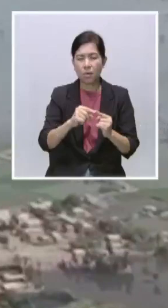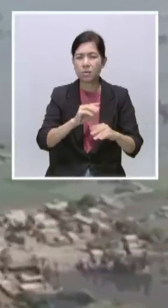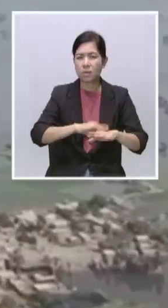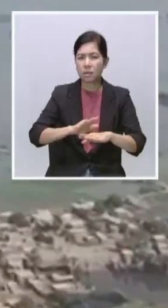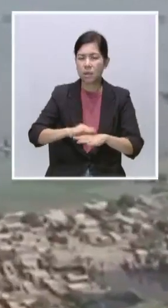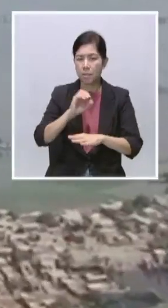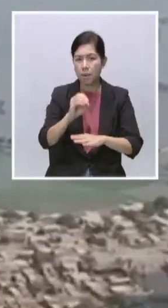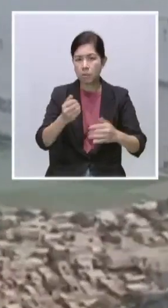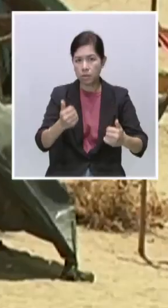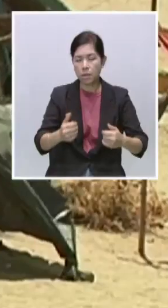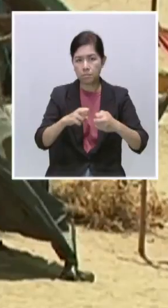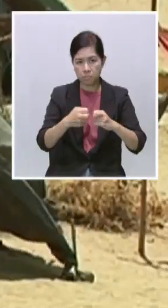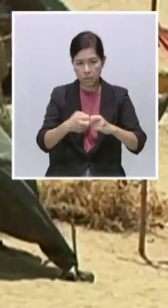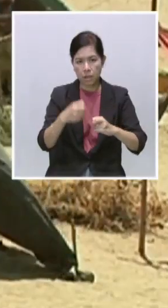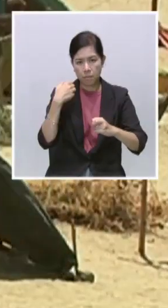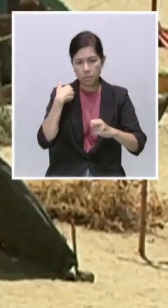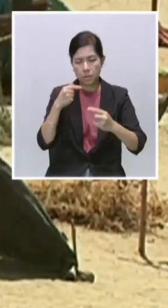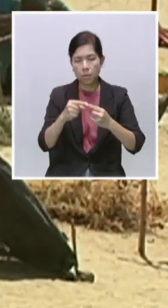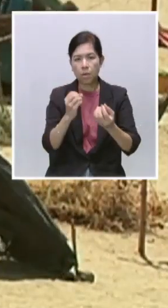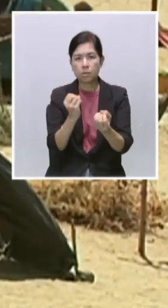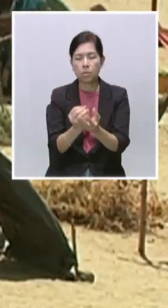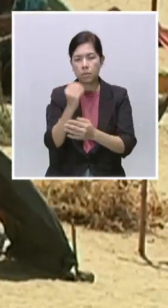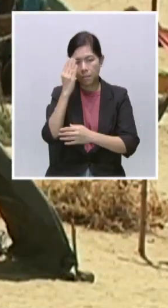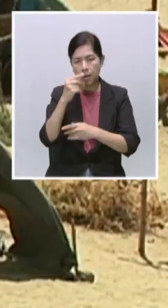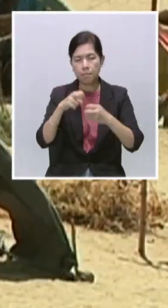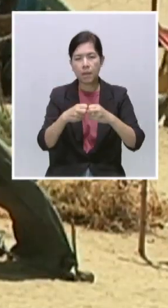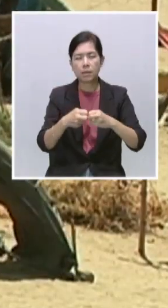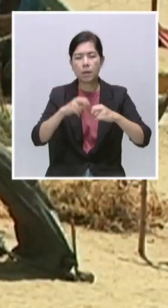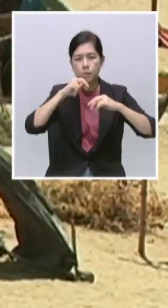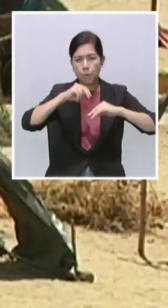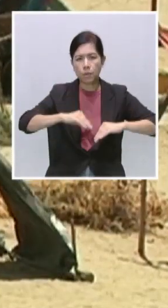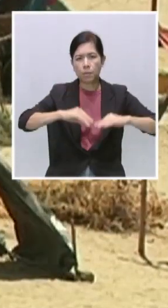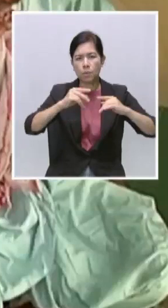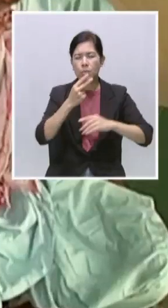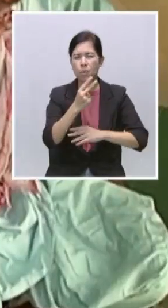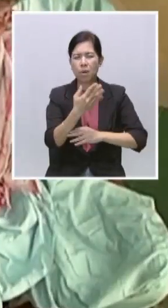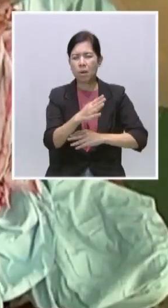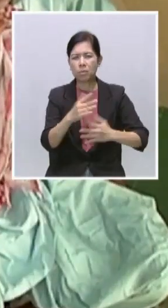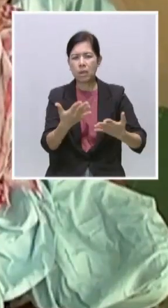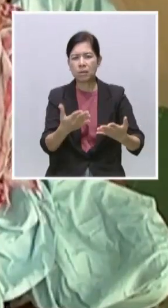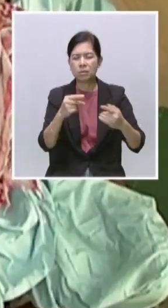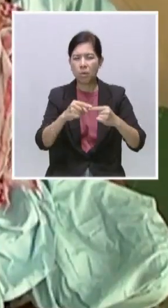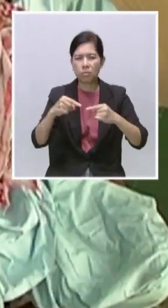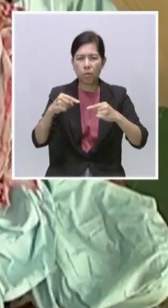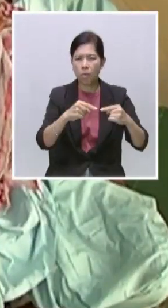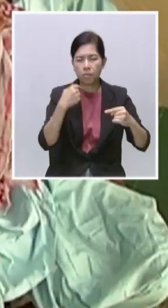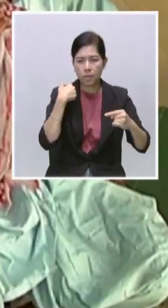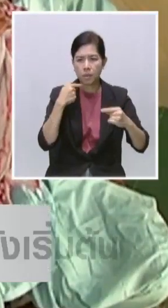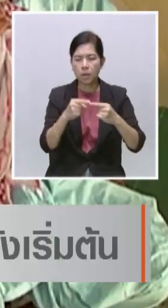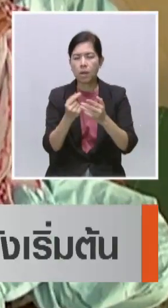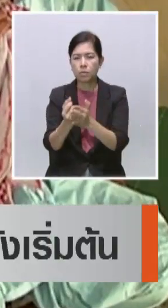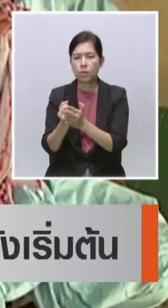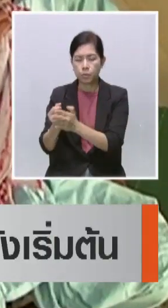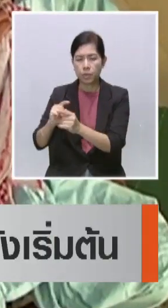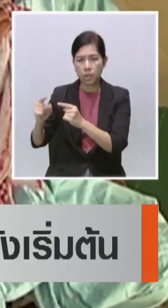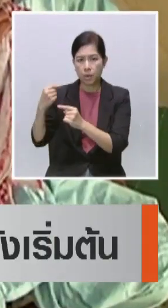สุขในประเทศเริ่มเกิดขึ้นแล้วเนื่องจากสถานการณ์น้ำท่วมไม่มีท่าทีว่าจะจบลงซึ่งการช่วยเหลือในด้านต่างๆก็ยังคงดำเนินไป